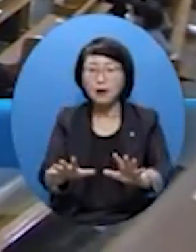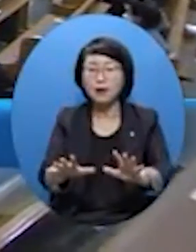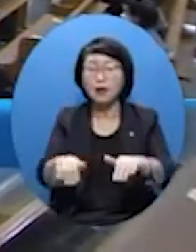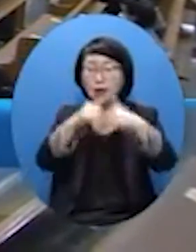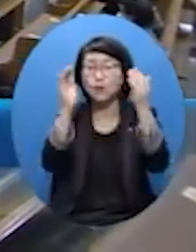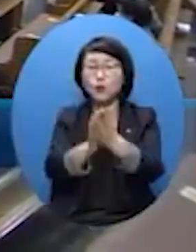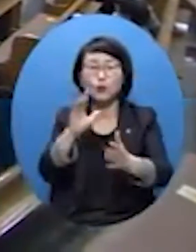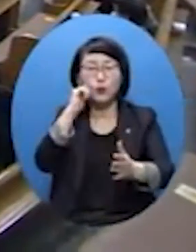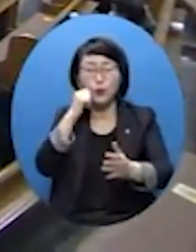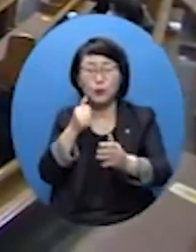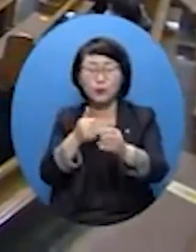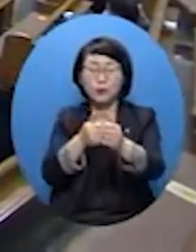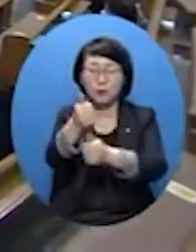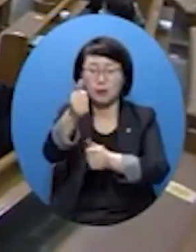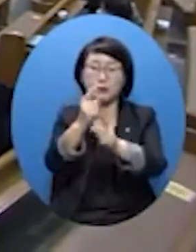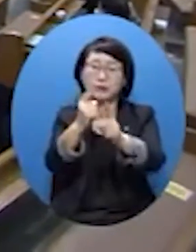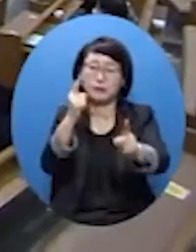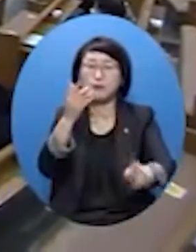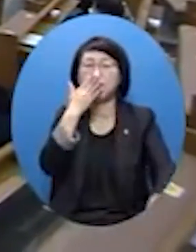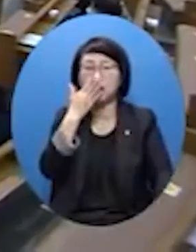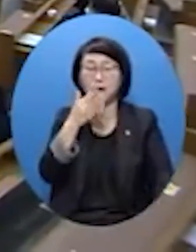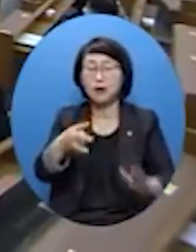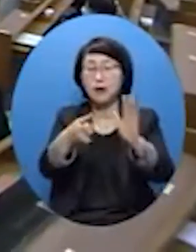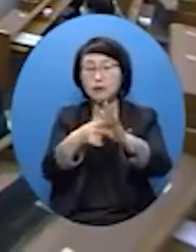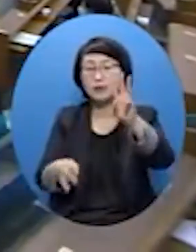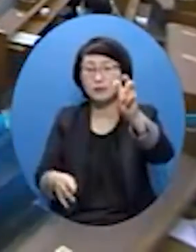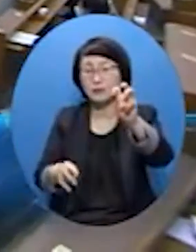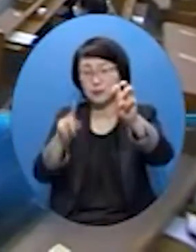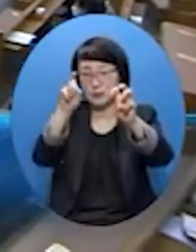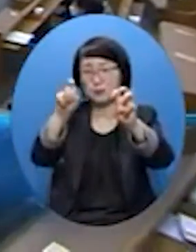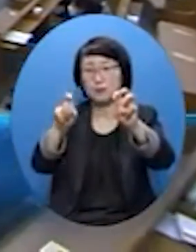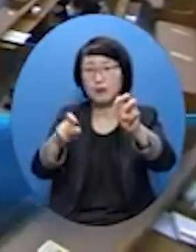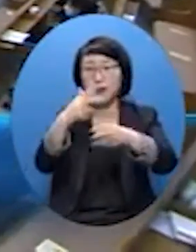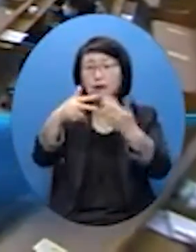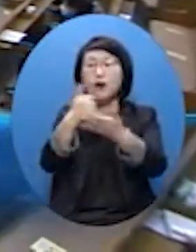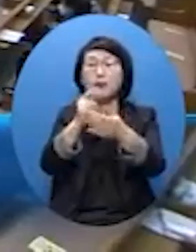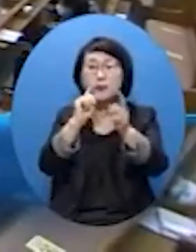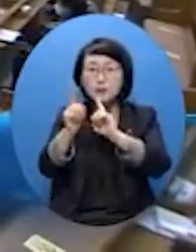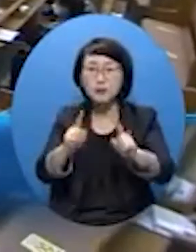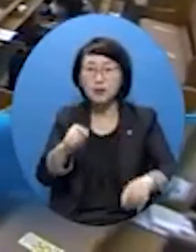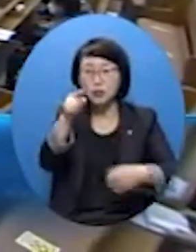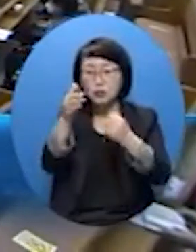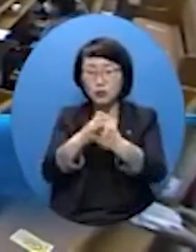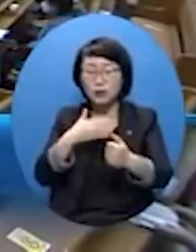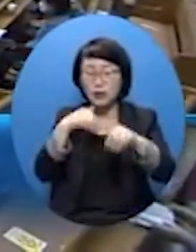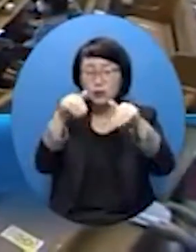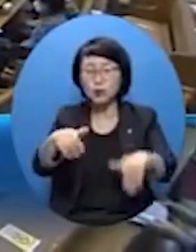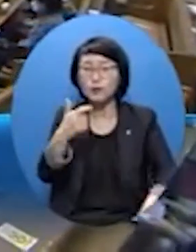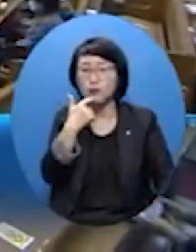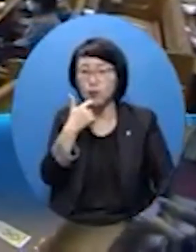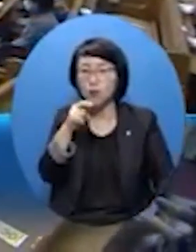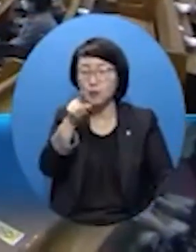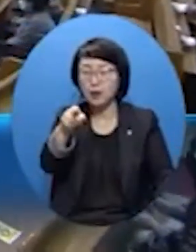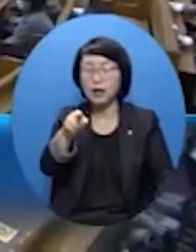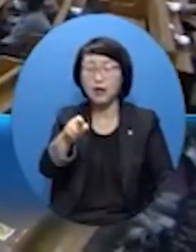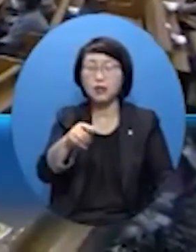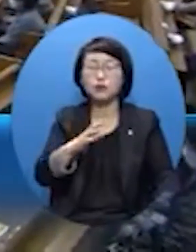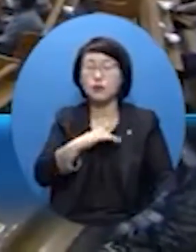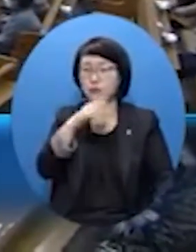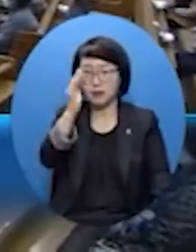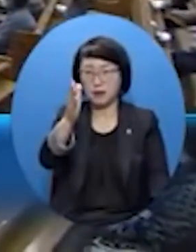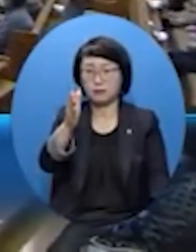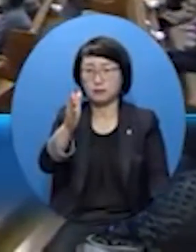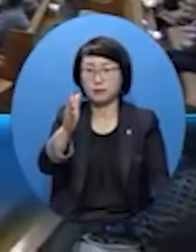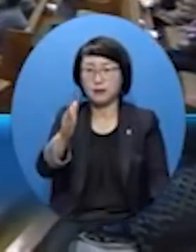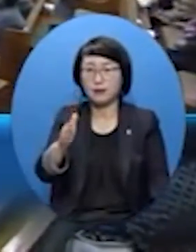모든 어려움을 이기고 승리할 수가 있습니다. 예레미야 30장 10절입니다 야훼의 말씀이니라 그러므로 나의 종 야곱아 너는 두려워하지